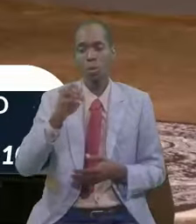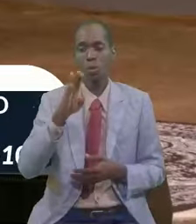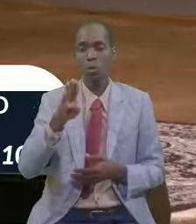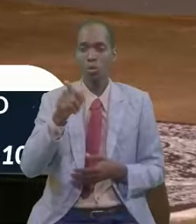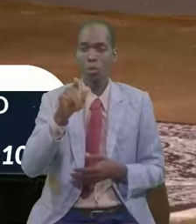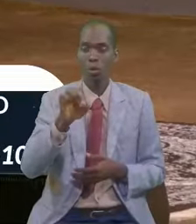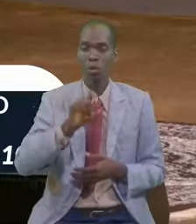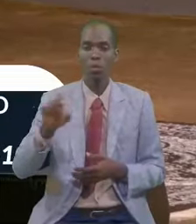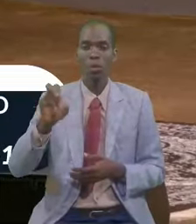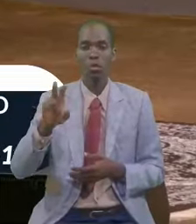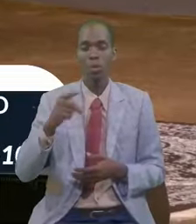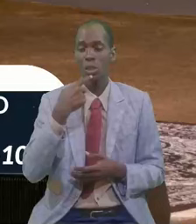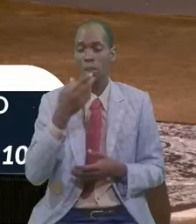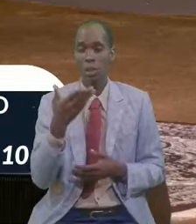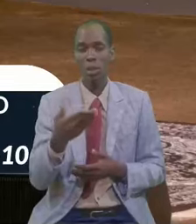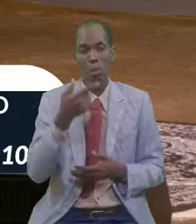Job